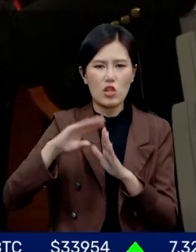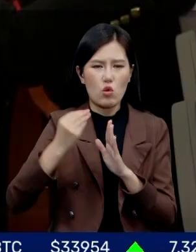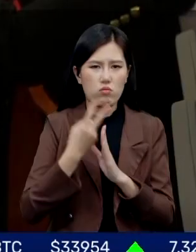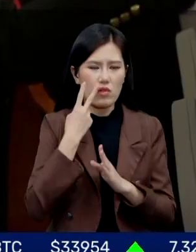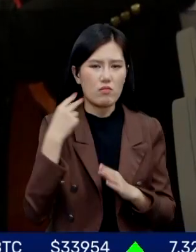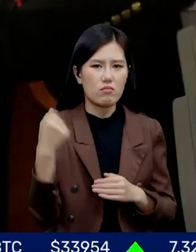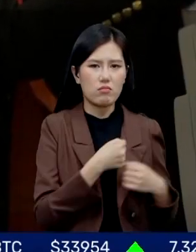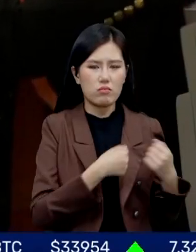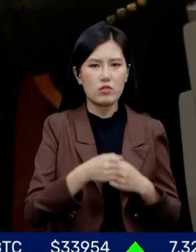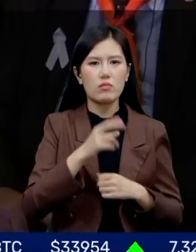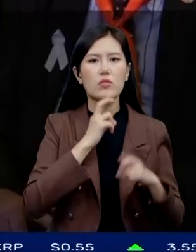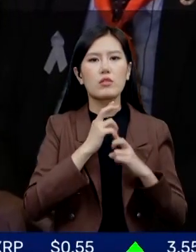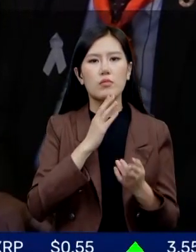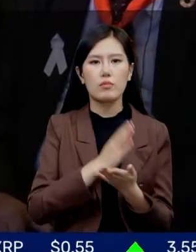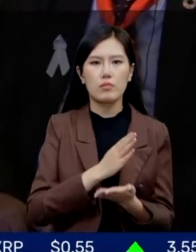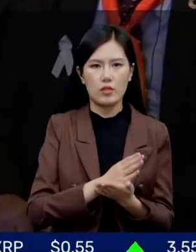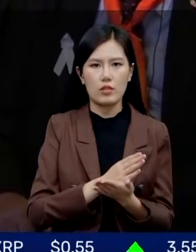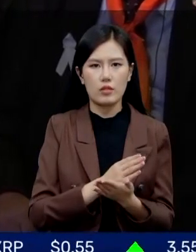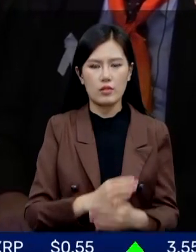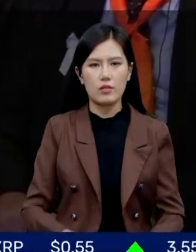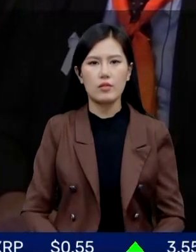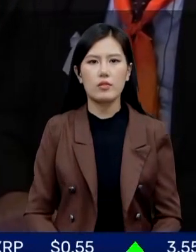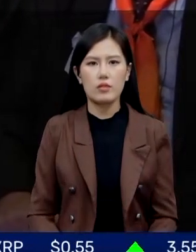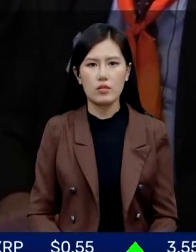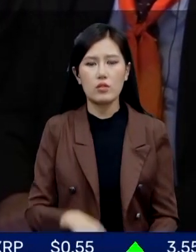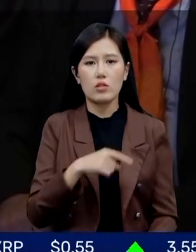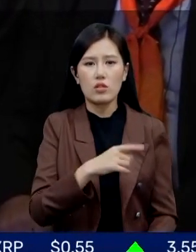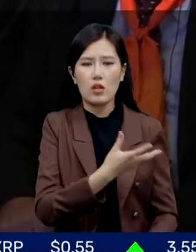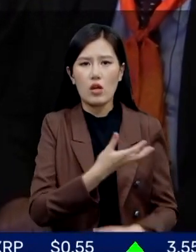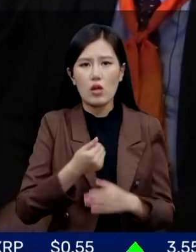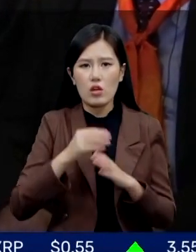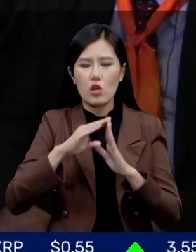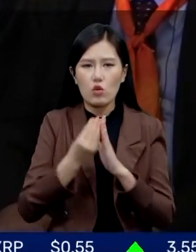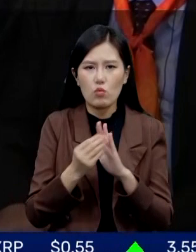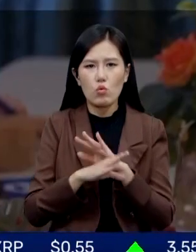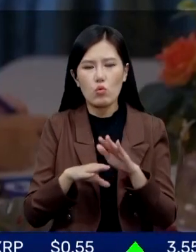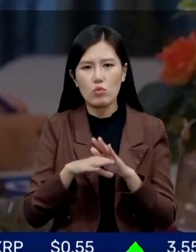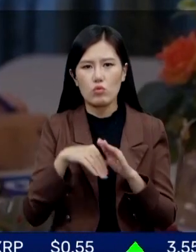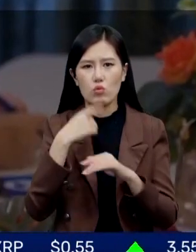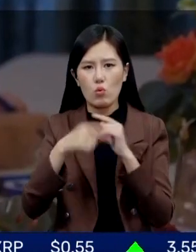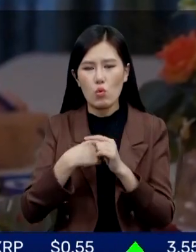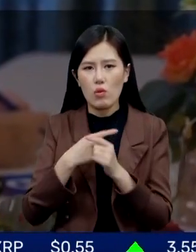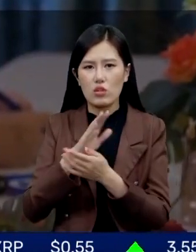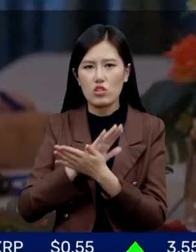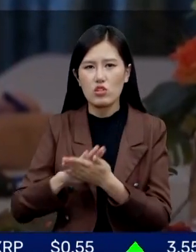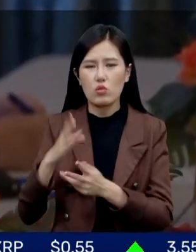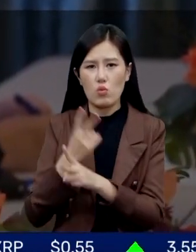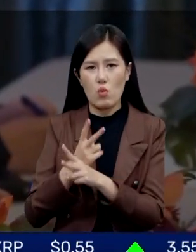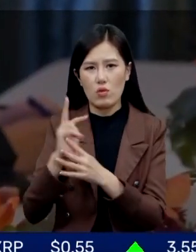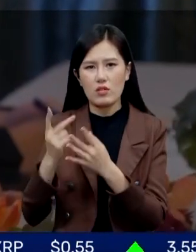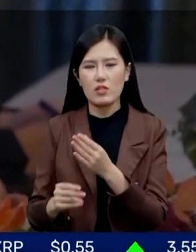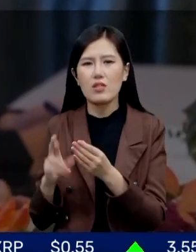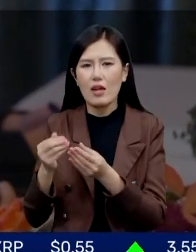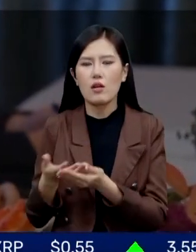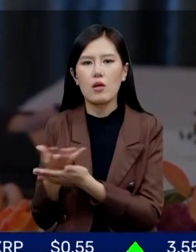одоогоор гэр бүлийн тухай хууль болон хүүхэд хамгааллын тухай хуулийг шинжилсэн хариулгыг улсын хуралд өргөн барьсан гэлээ. За мөн гендер суурилсан хүчирхийллээ